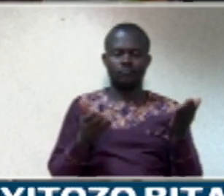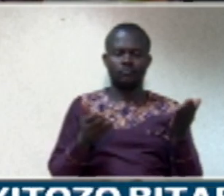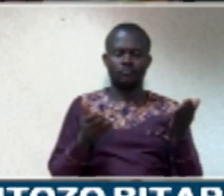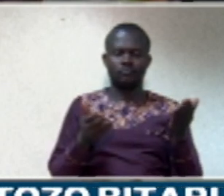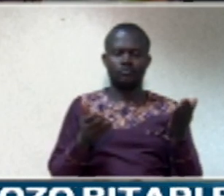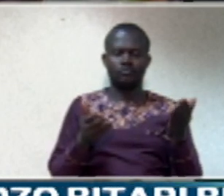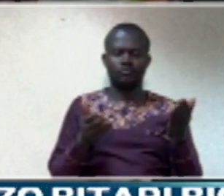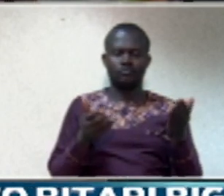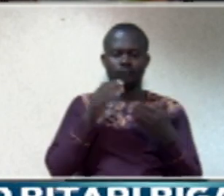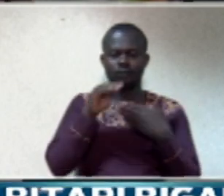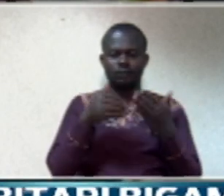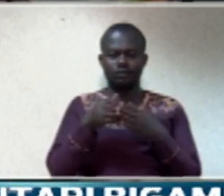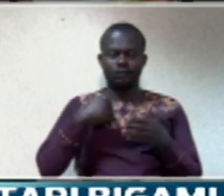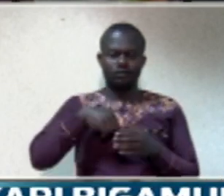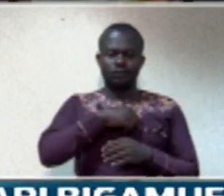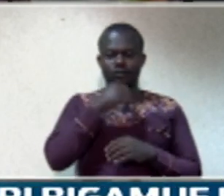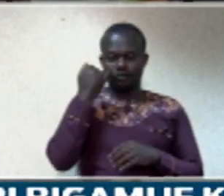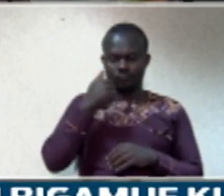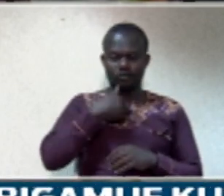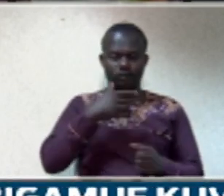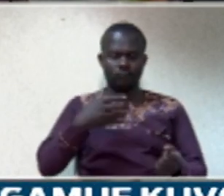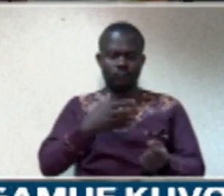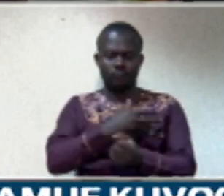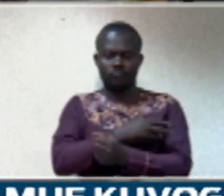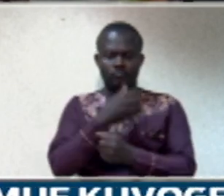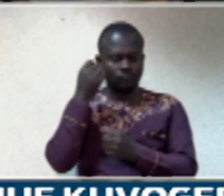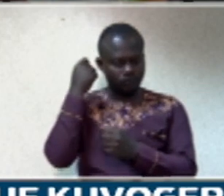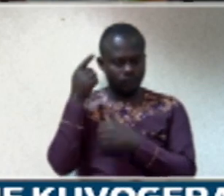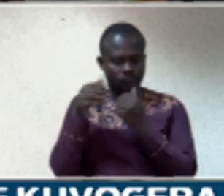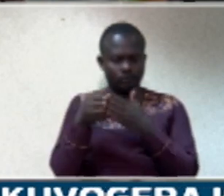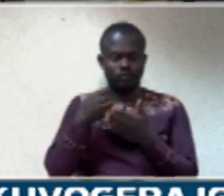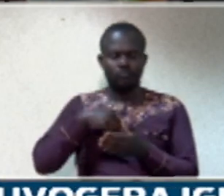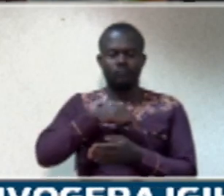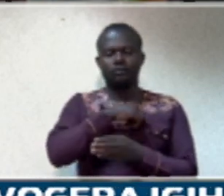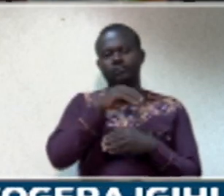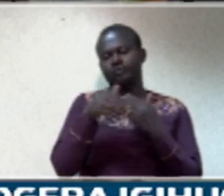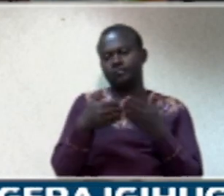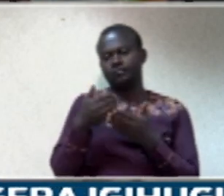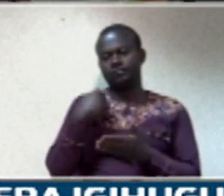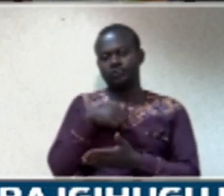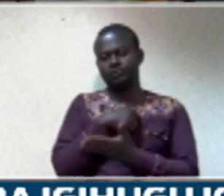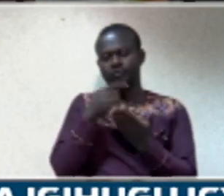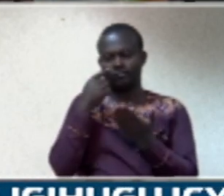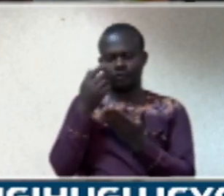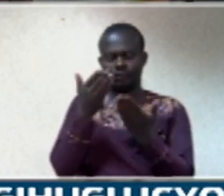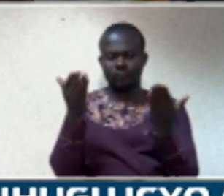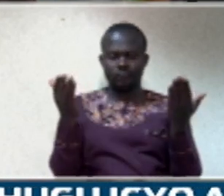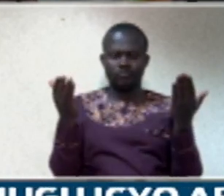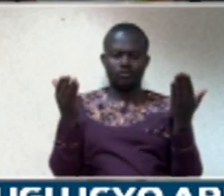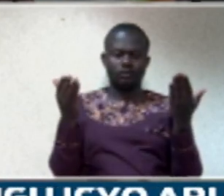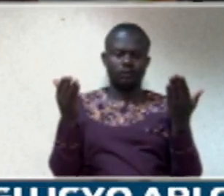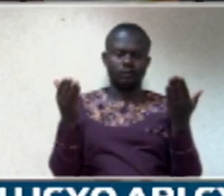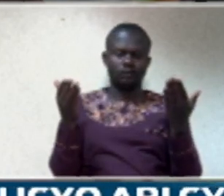gutora ivugururwa ryayo nubwo ngo niba ifite ububasha bwo gutora itegeko nshinga rero n'ingingo zose zifite imbaraga zigiye kwegera itegeko